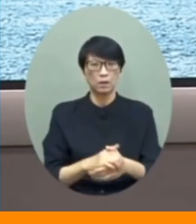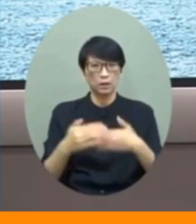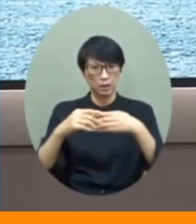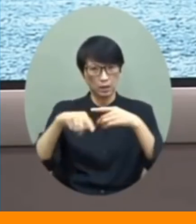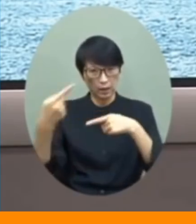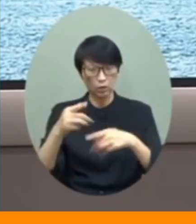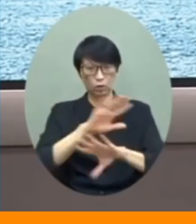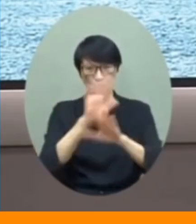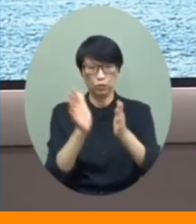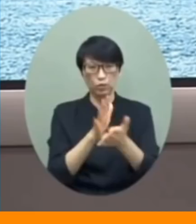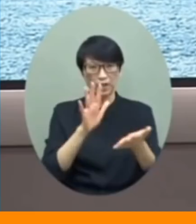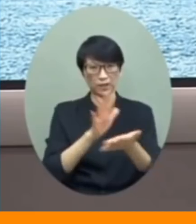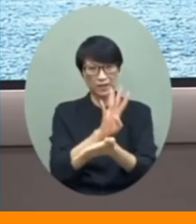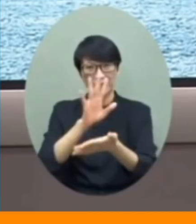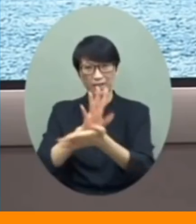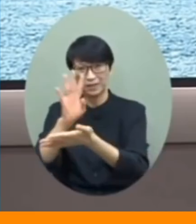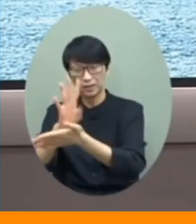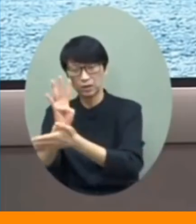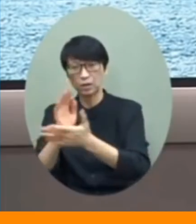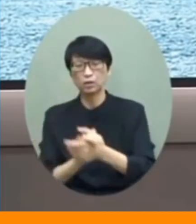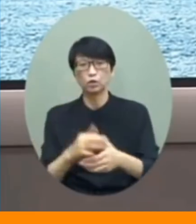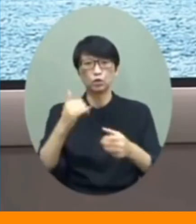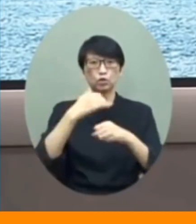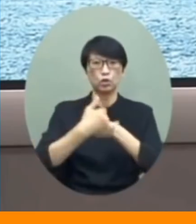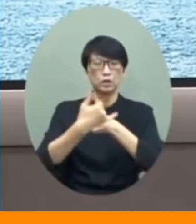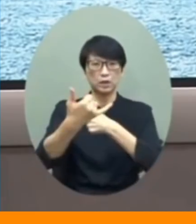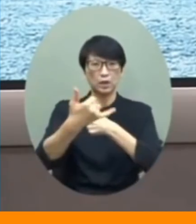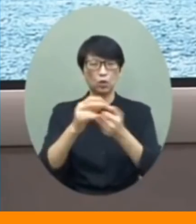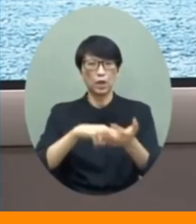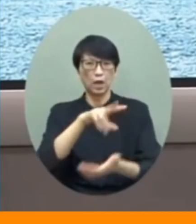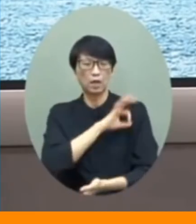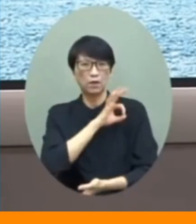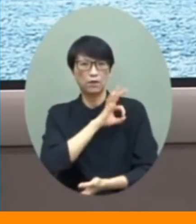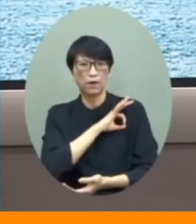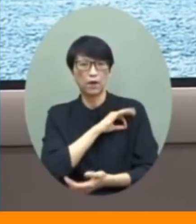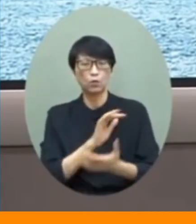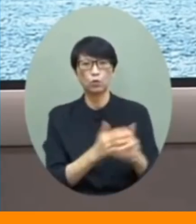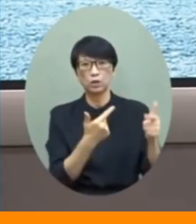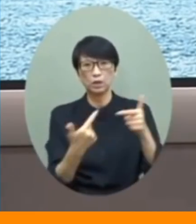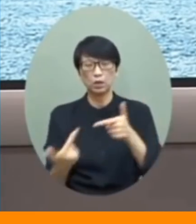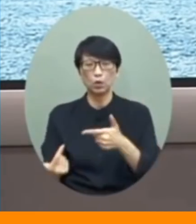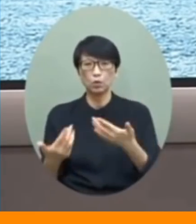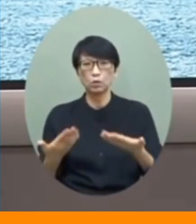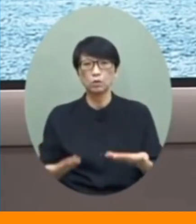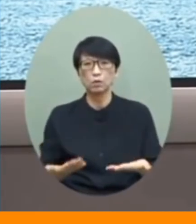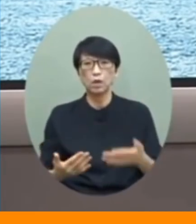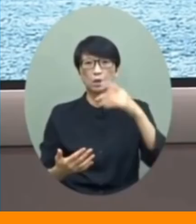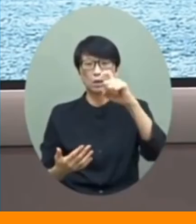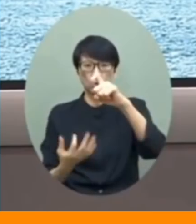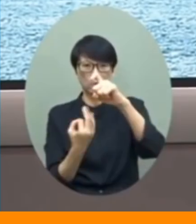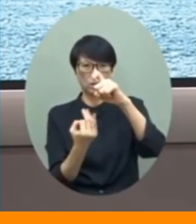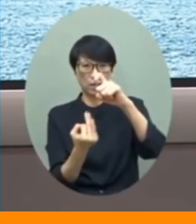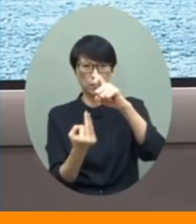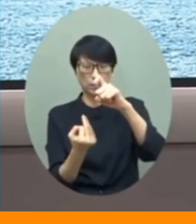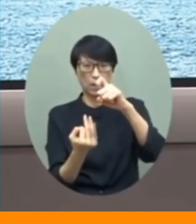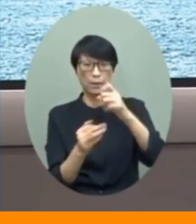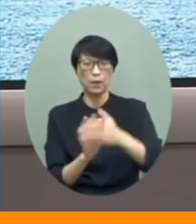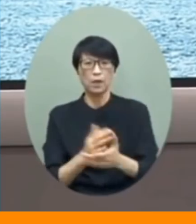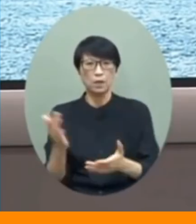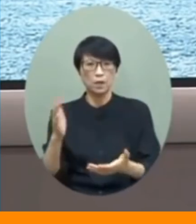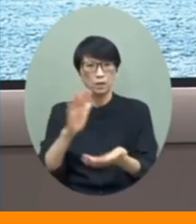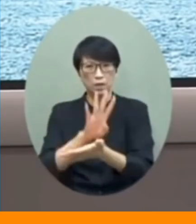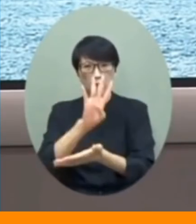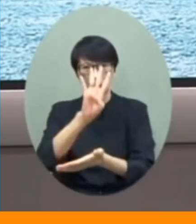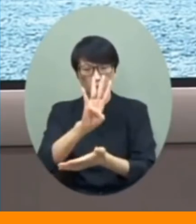四年的，所以第六屆立法會的任期將會是到今年的9月30日，就是足足四